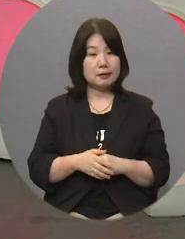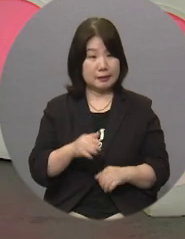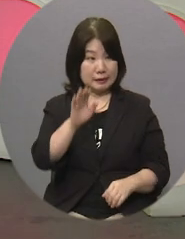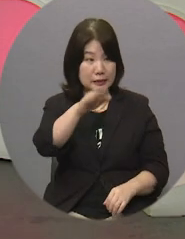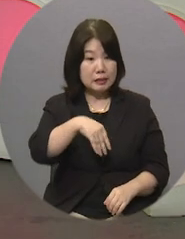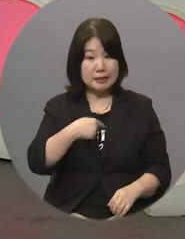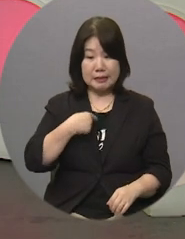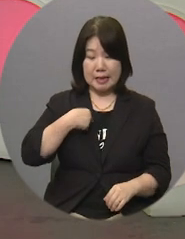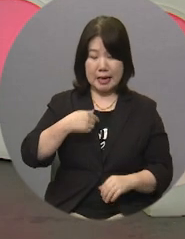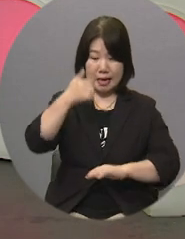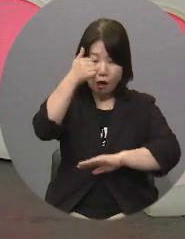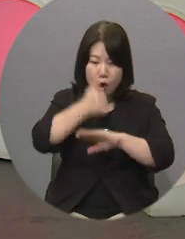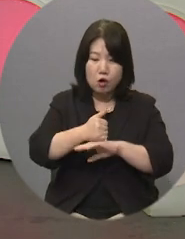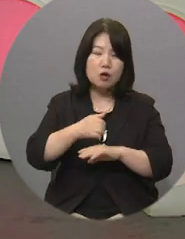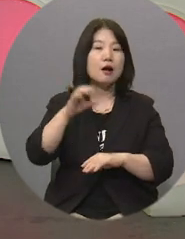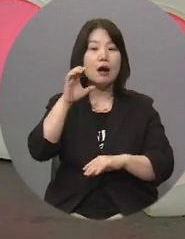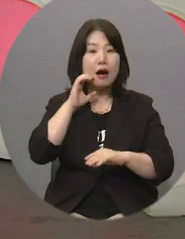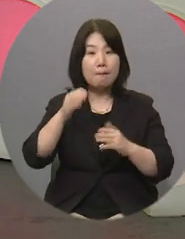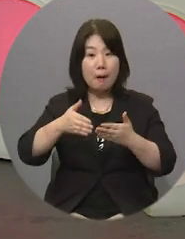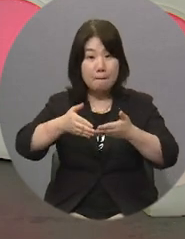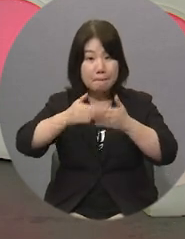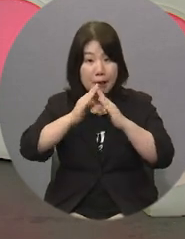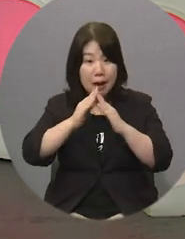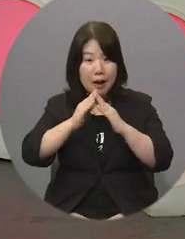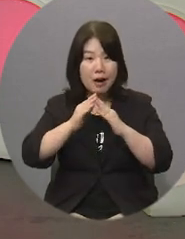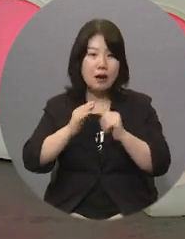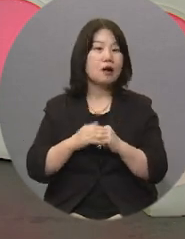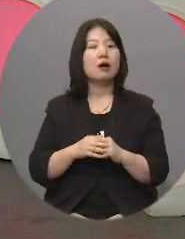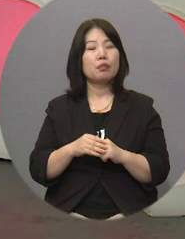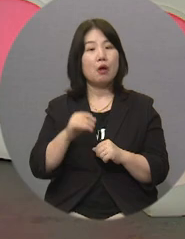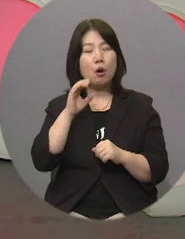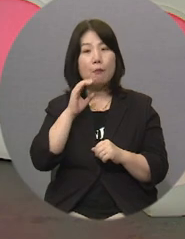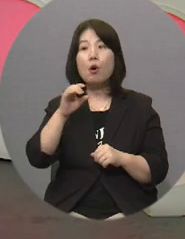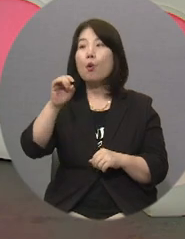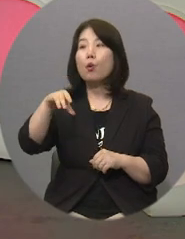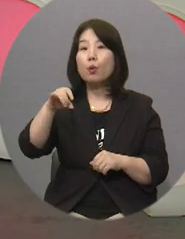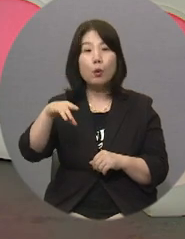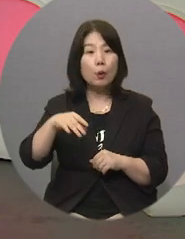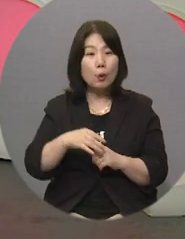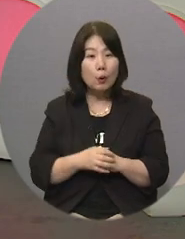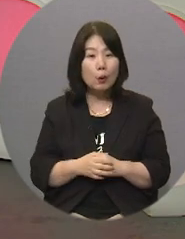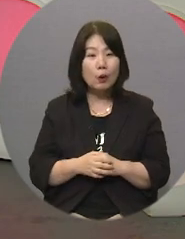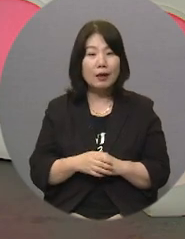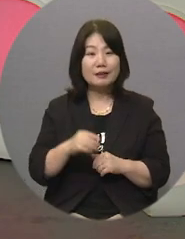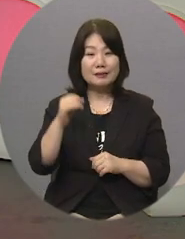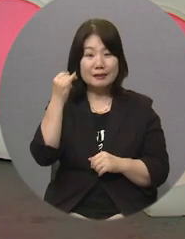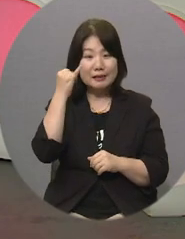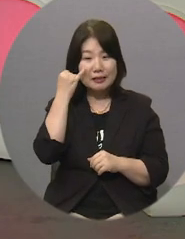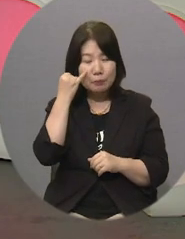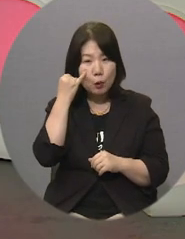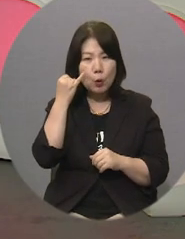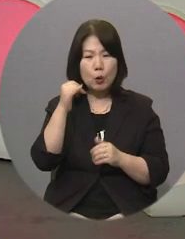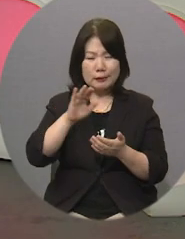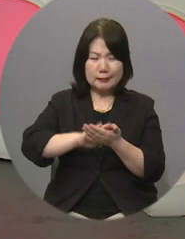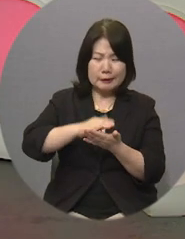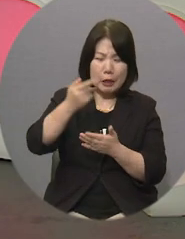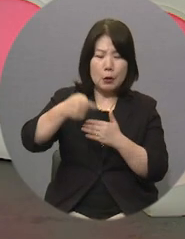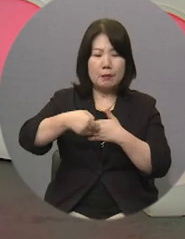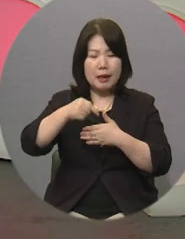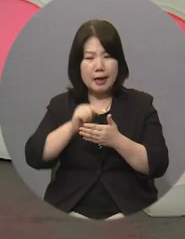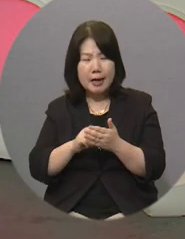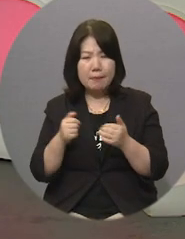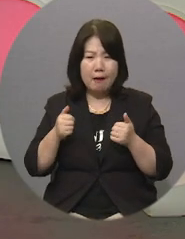이모, 드디어 카페 열었어. 오. 카페 열어. 어디에다가? 이모의 실력과 열정